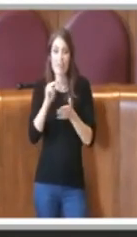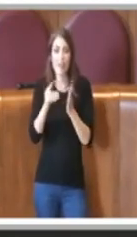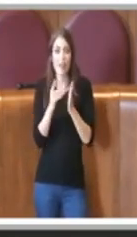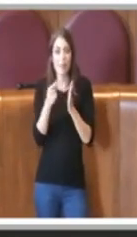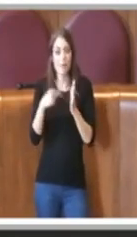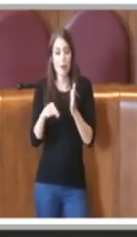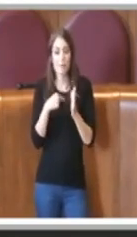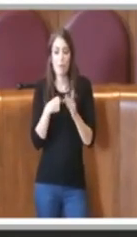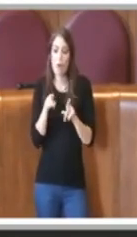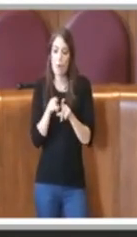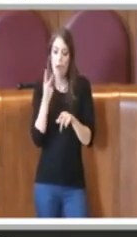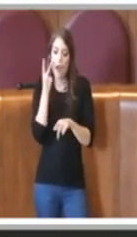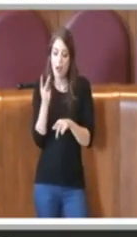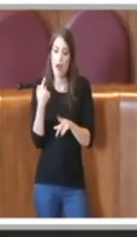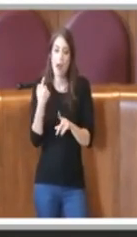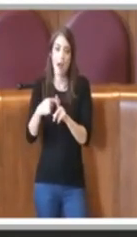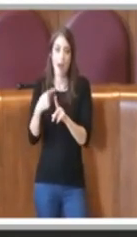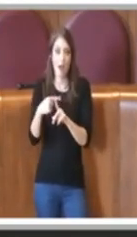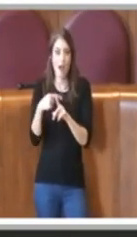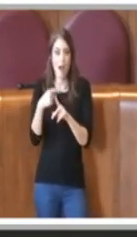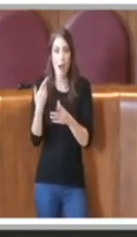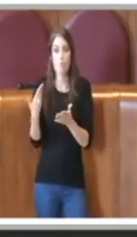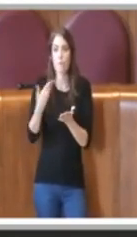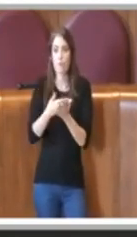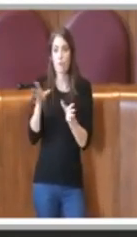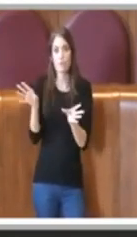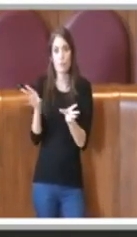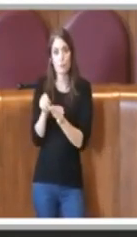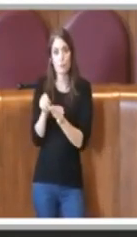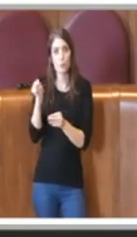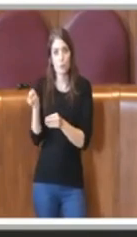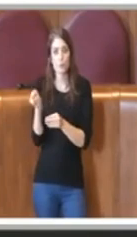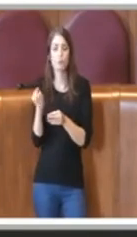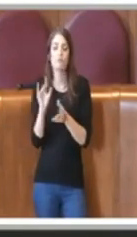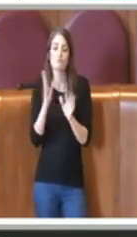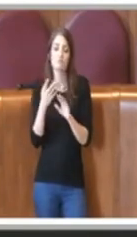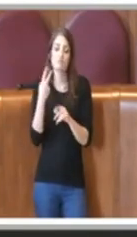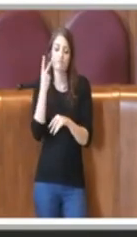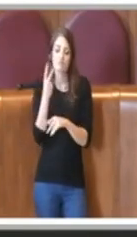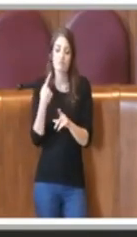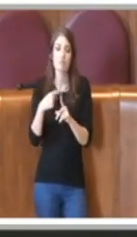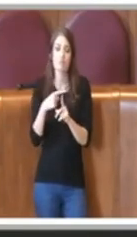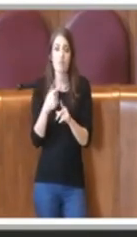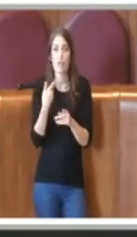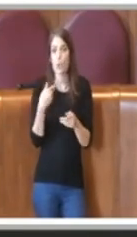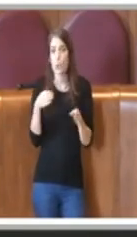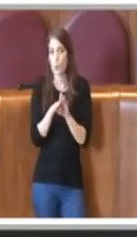ci è stata proposta dalla Giunta. E per chiudere il mio